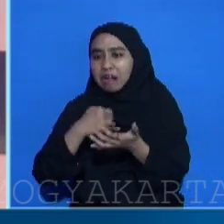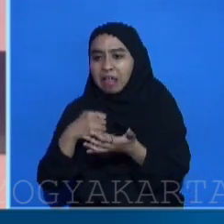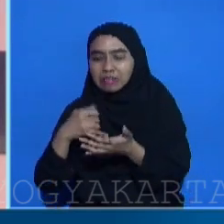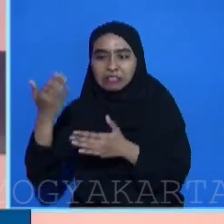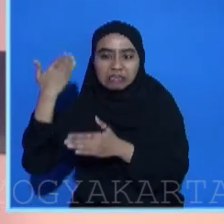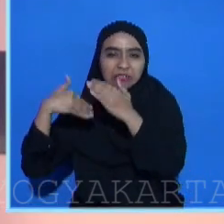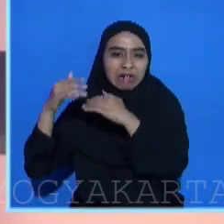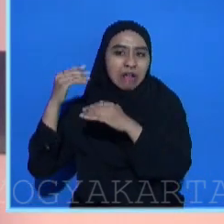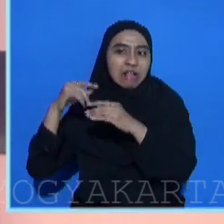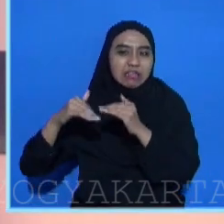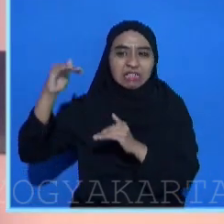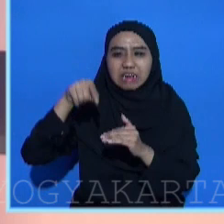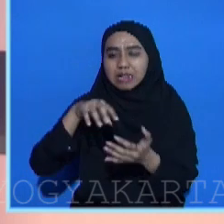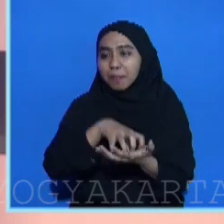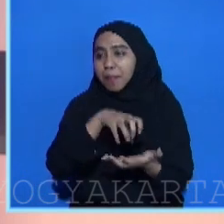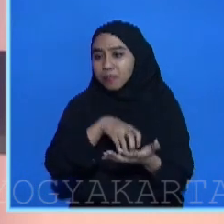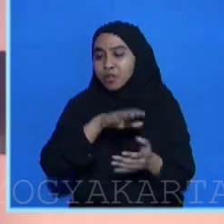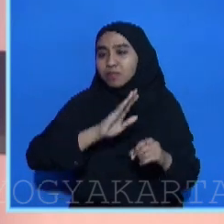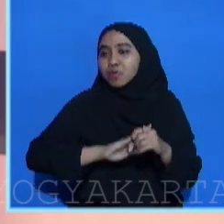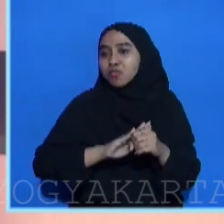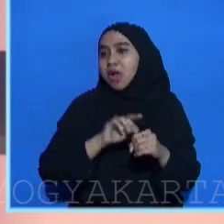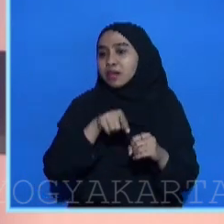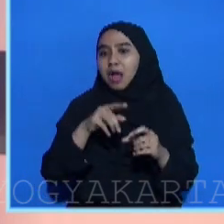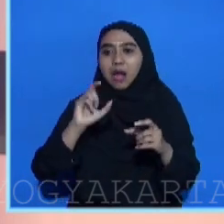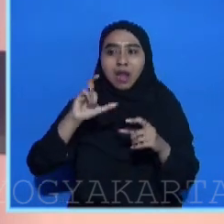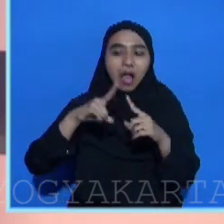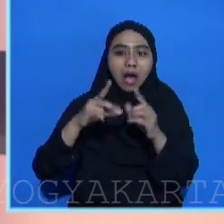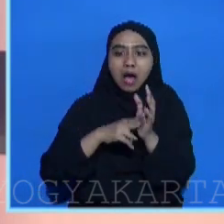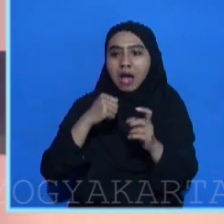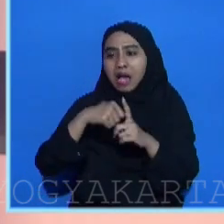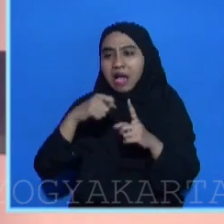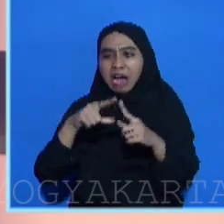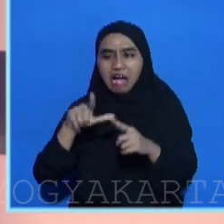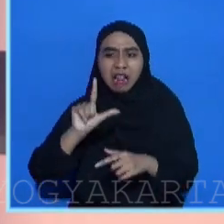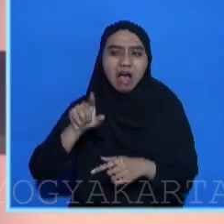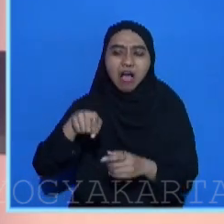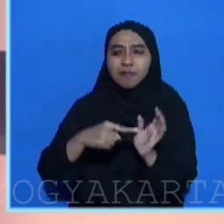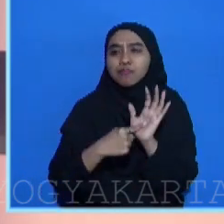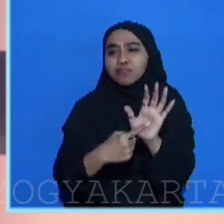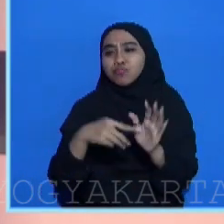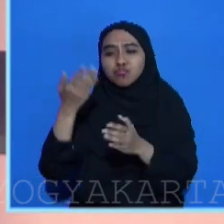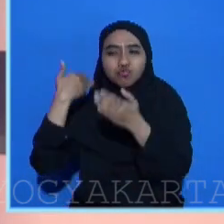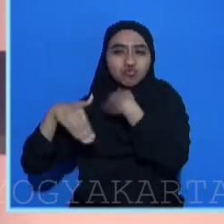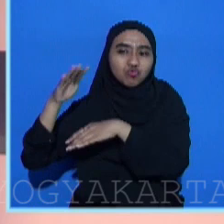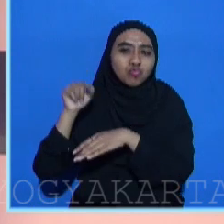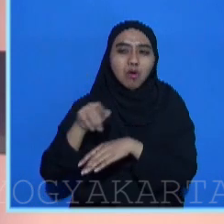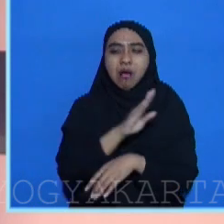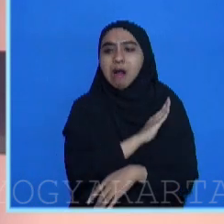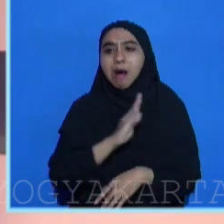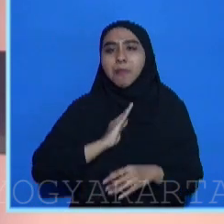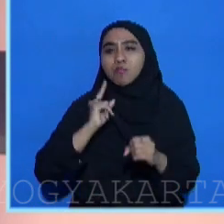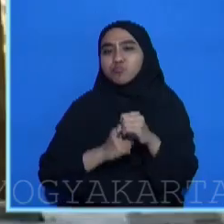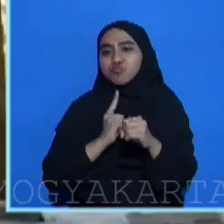satunya adalah situs cagar budaya Gaga yang menjadi bukti eksistensi peradaban leluhur masa lampau bercorak agama Buddha di